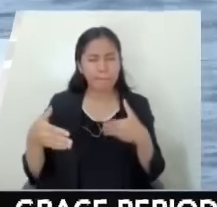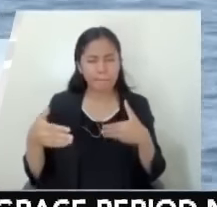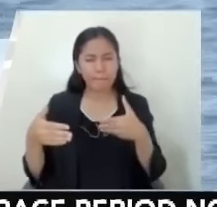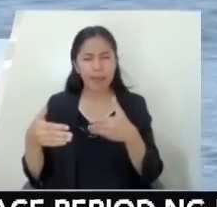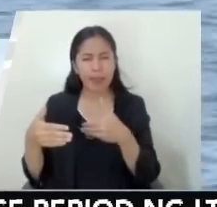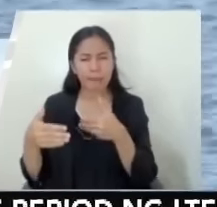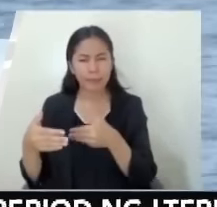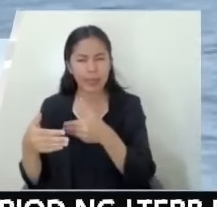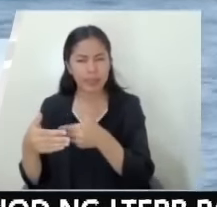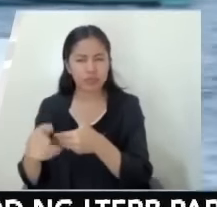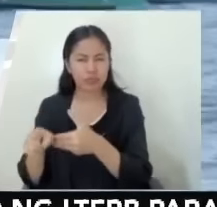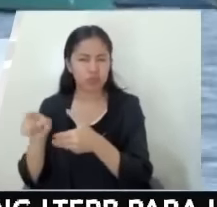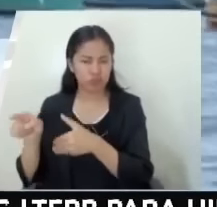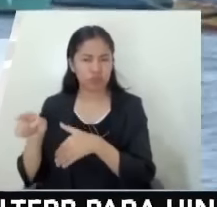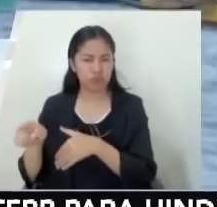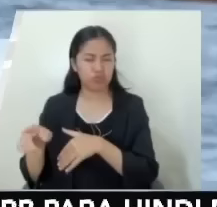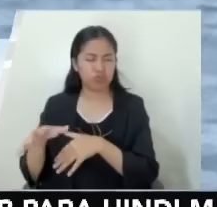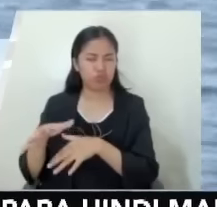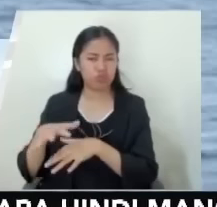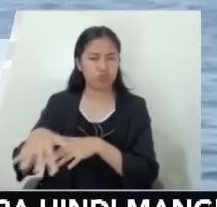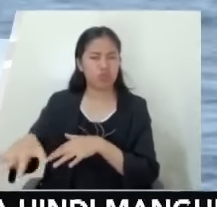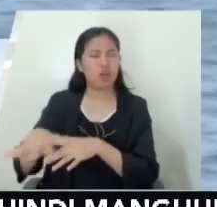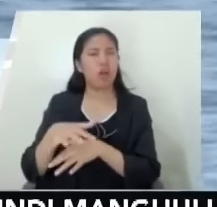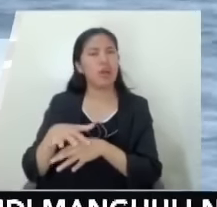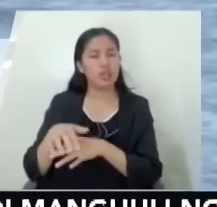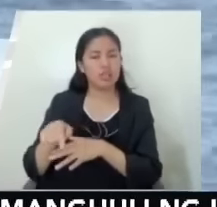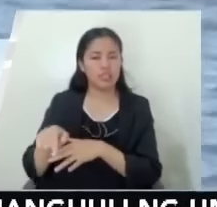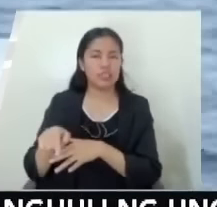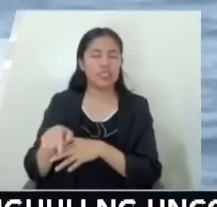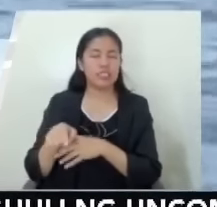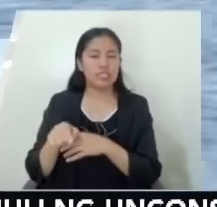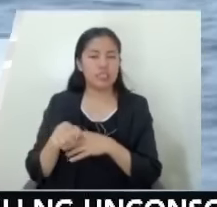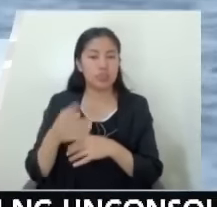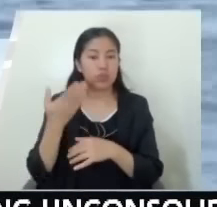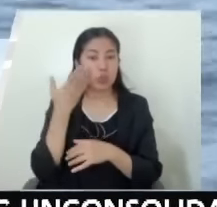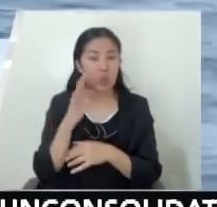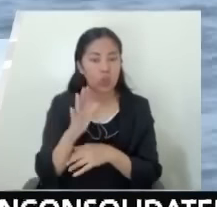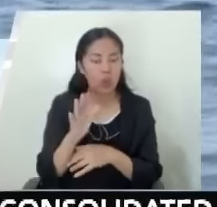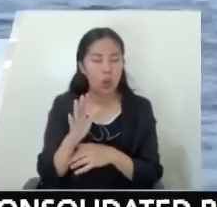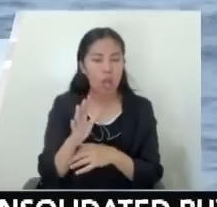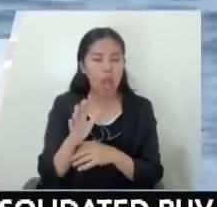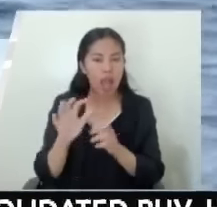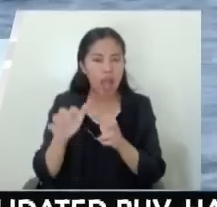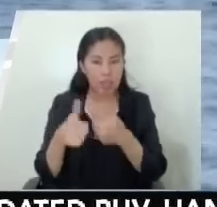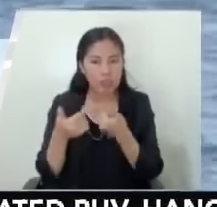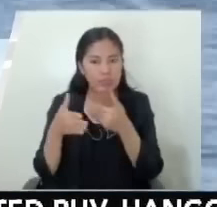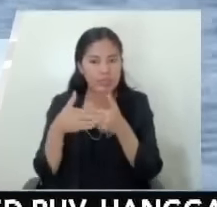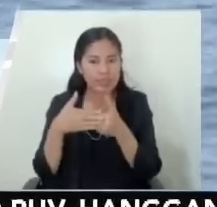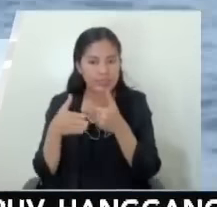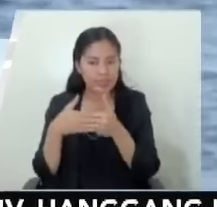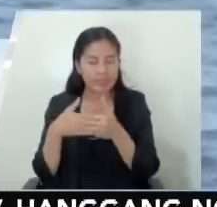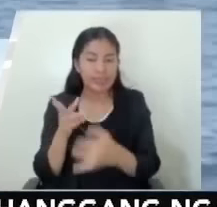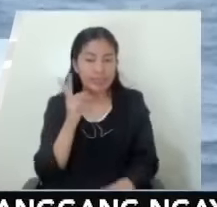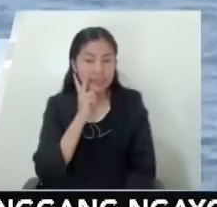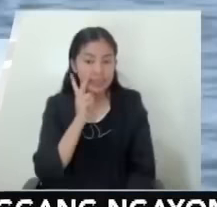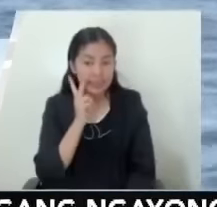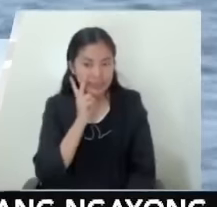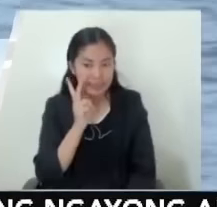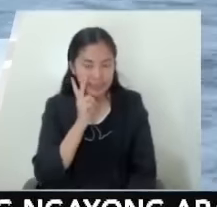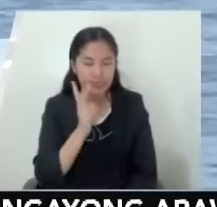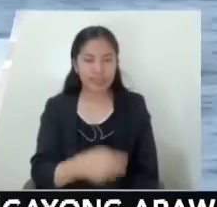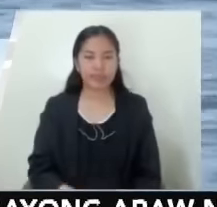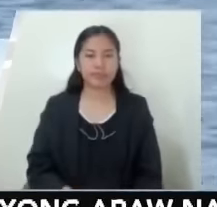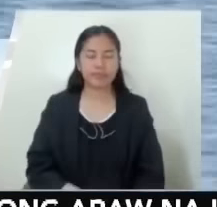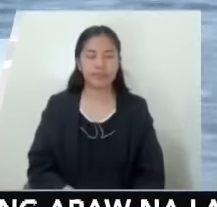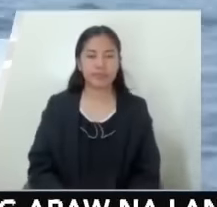Bajo de Masinloc. Ang hindi lang natin alam ay kung gaano kalapit. Okay. titingnan natin kasi base dun sa